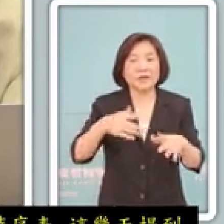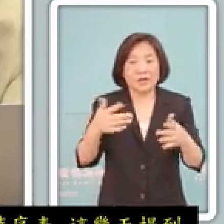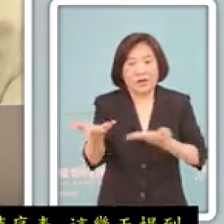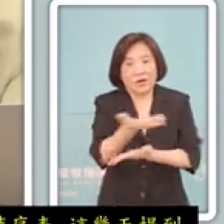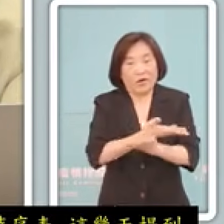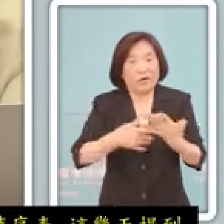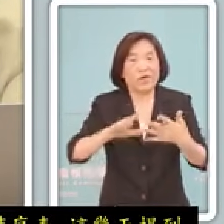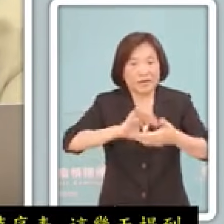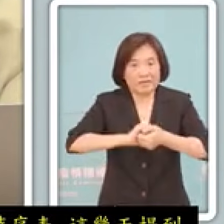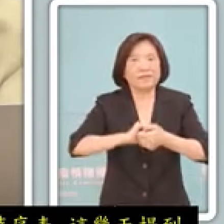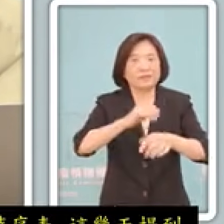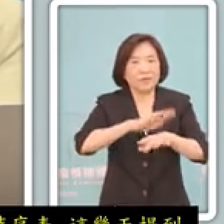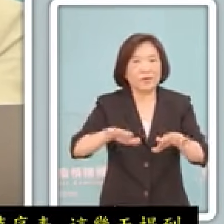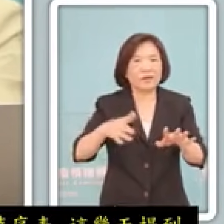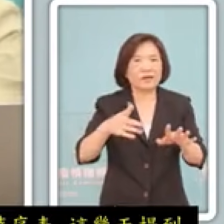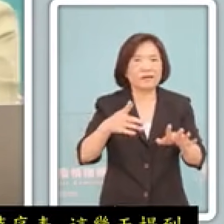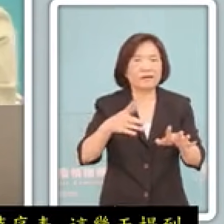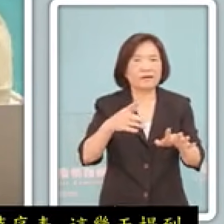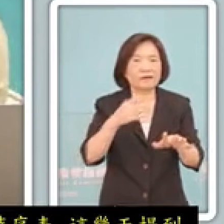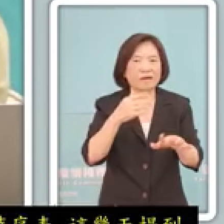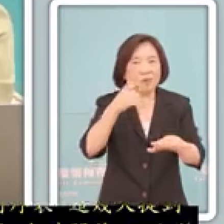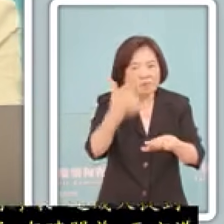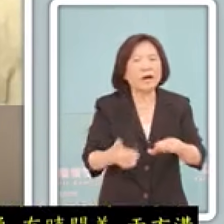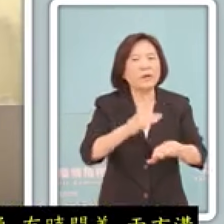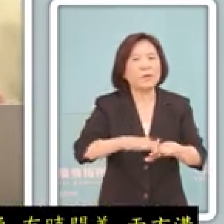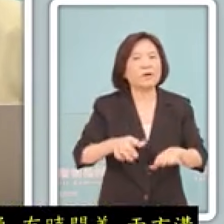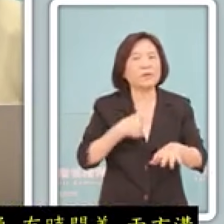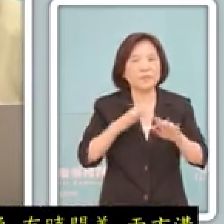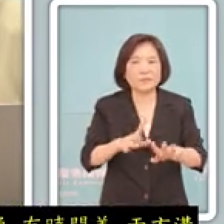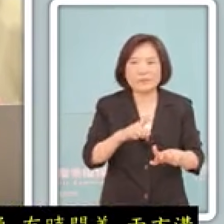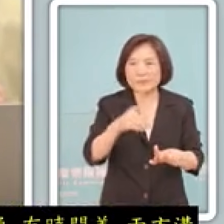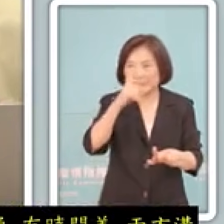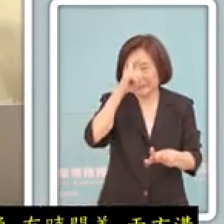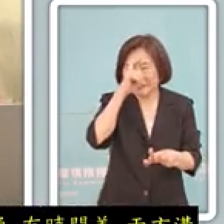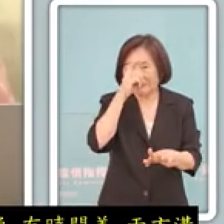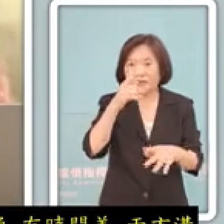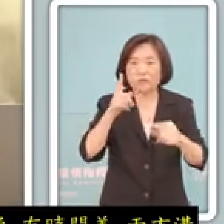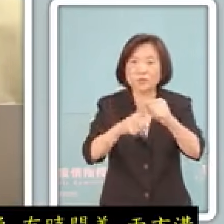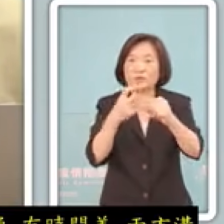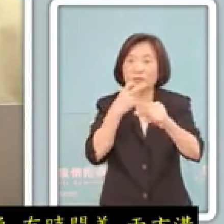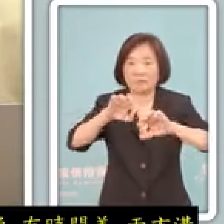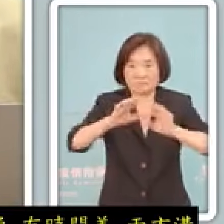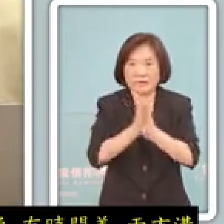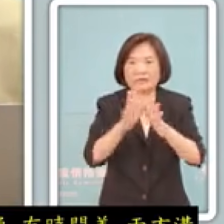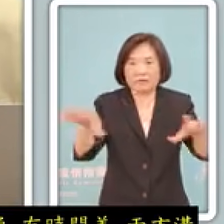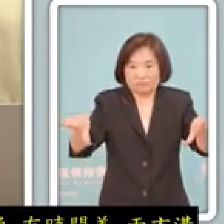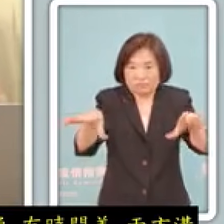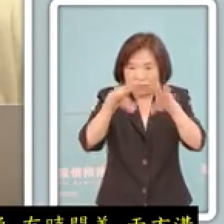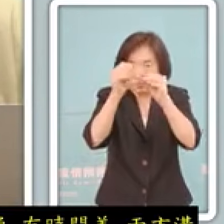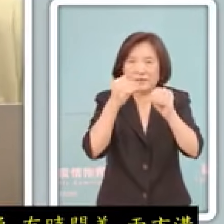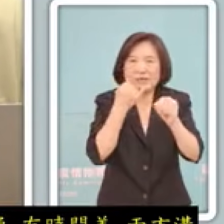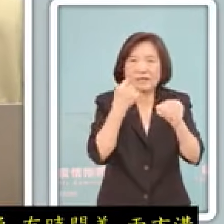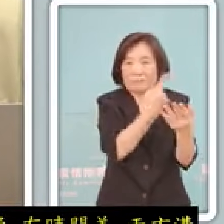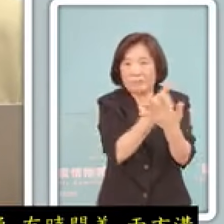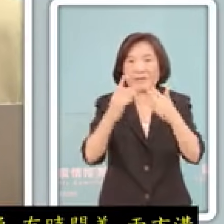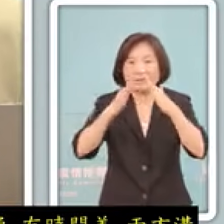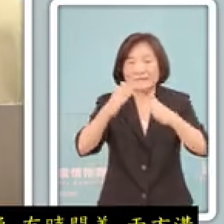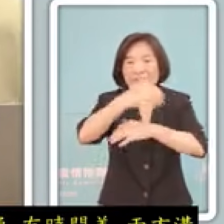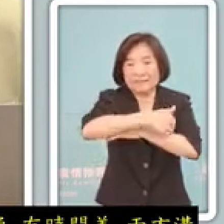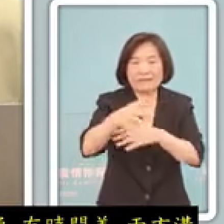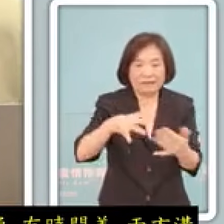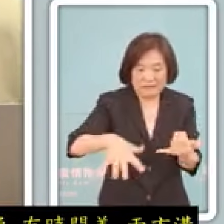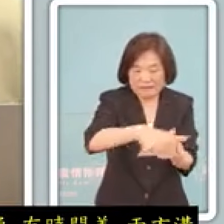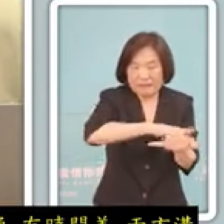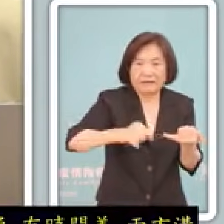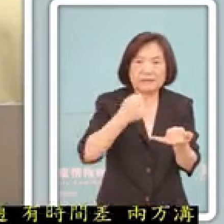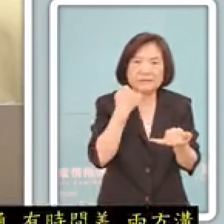时间上确实可能会造成一些落差，这也是为什么我们一直希望中央可以来做协调，让所有的县市在疫调